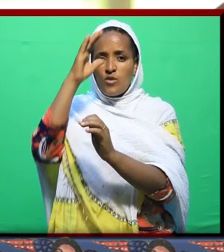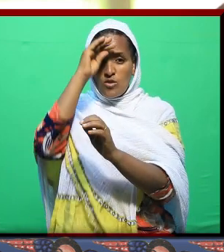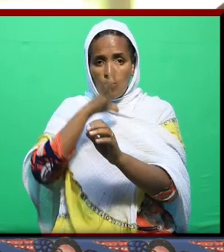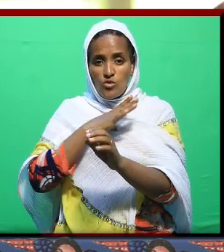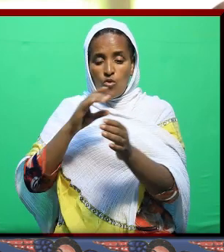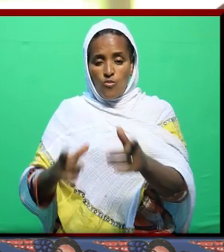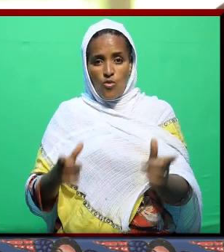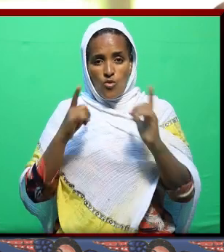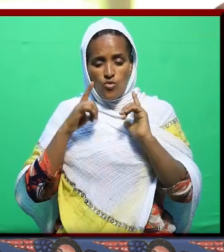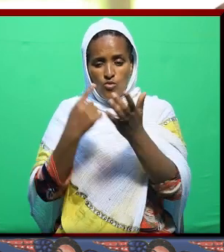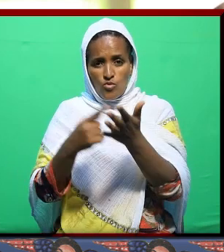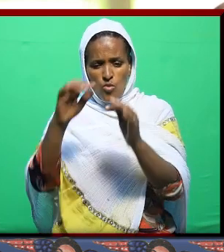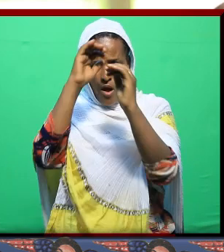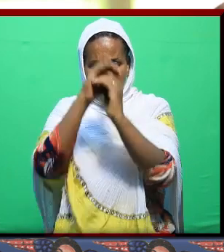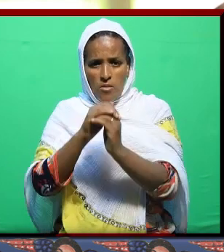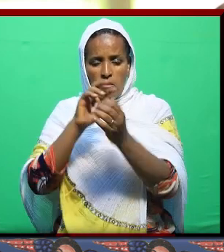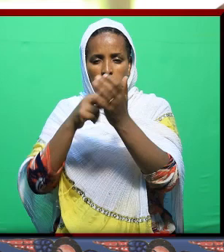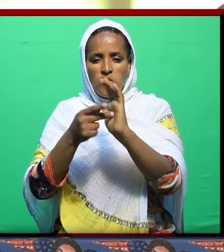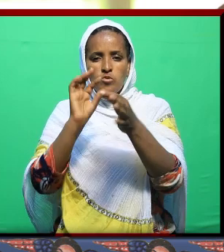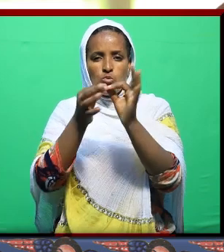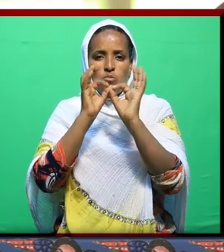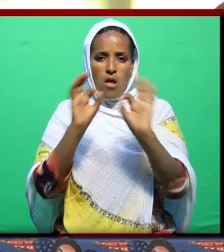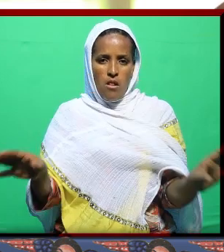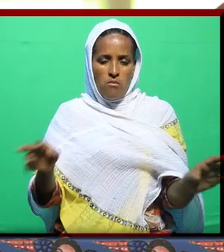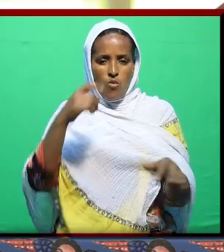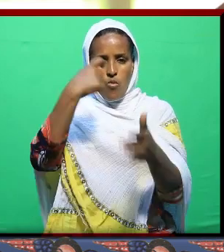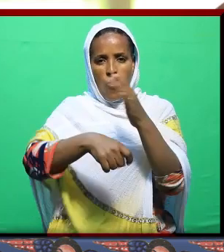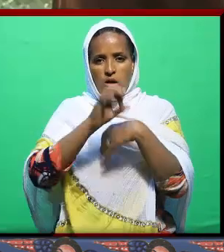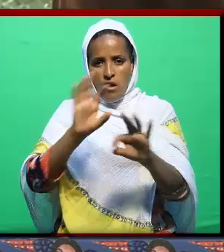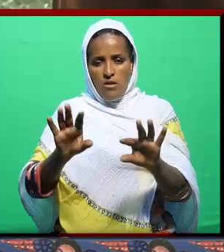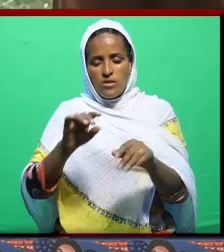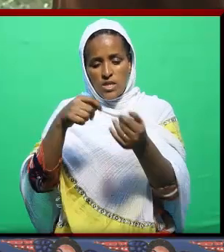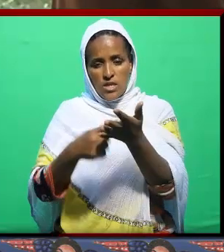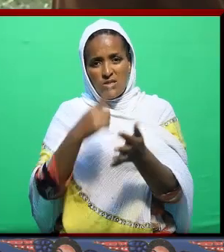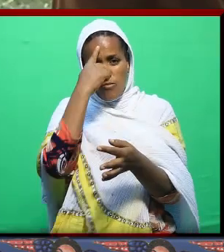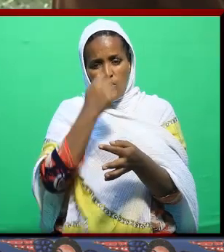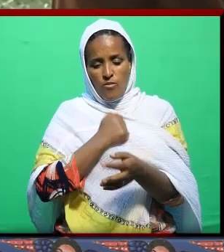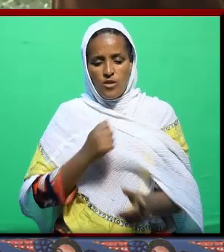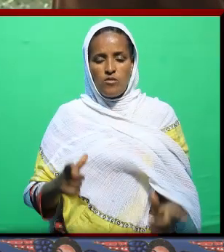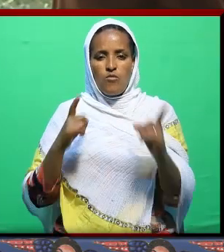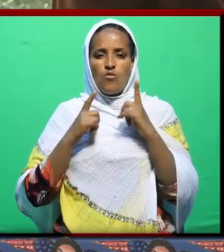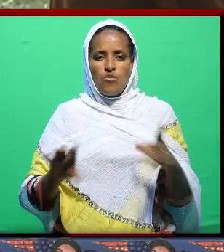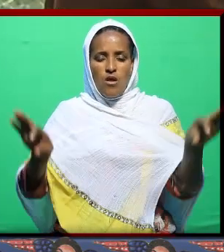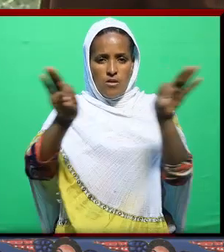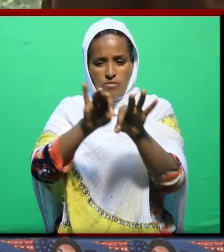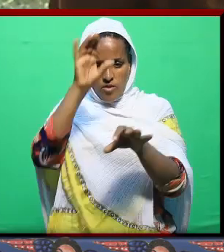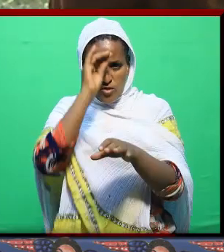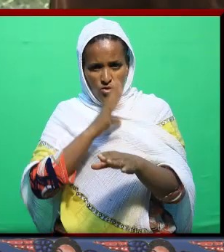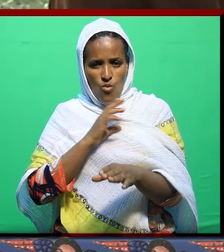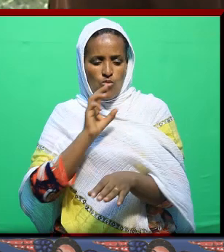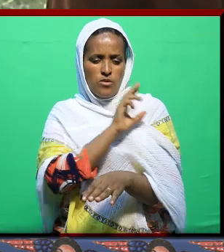የሚመስለው ሰው ቢኖር እርሱ አምልኮቱ ከንቱ ነው ይለናል። ይህ እንግዲህ በእምነት ለምን ኖር ሰዎች ነን? ሰው